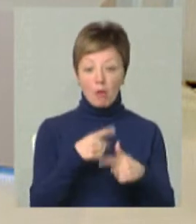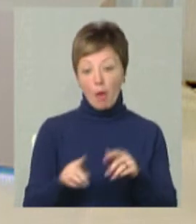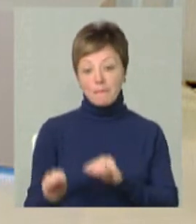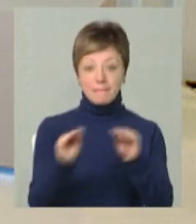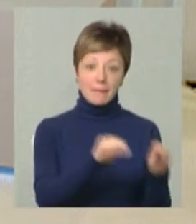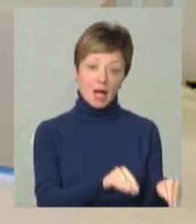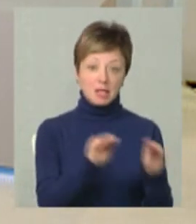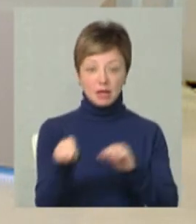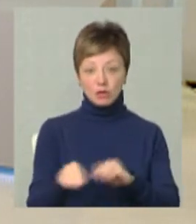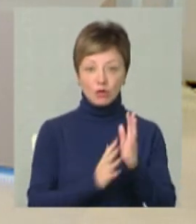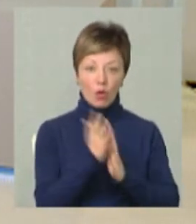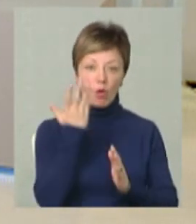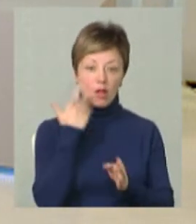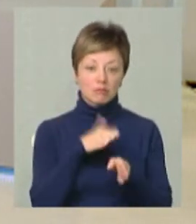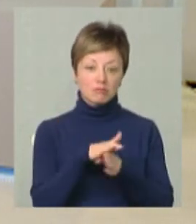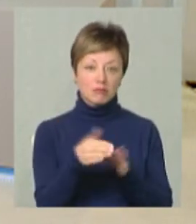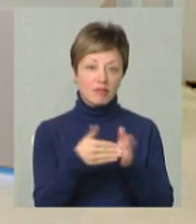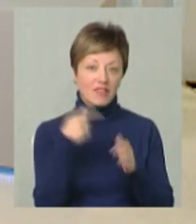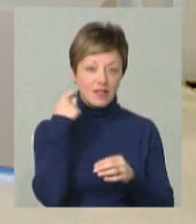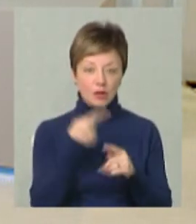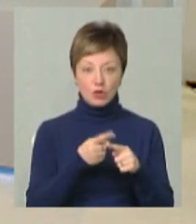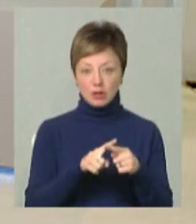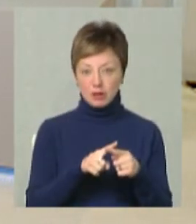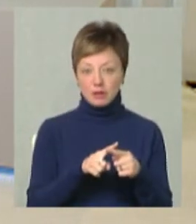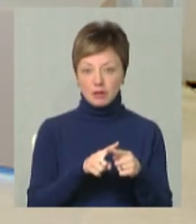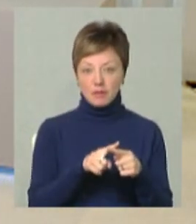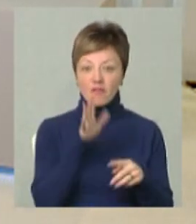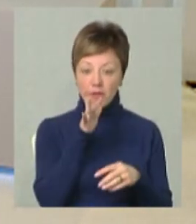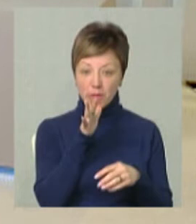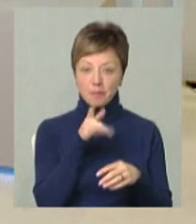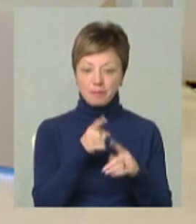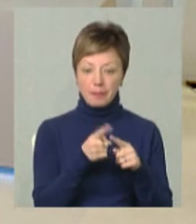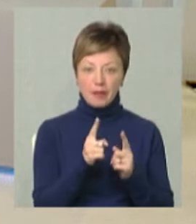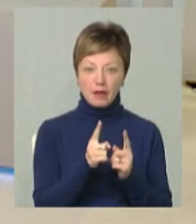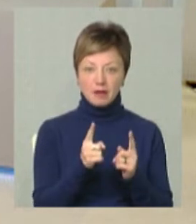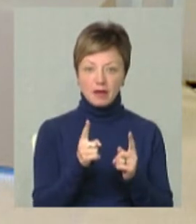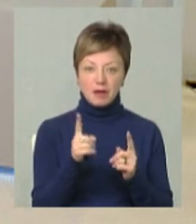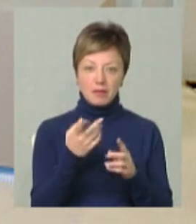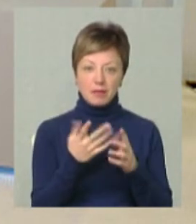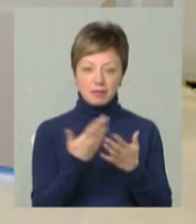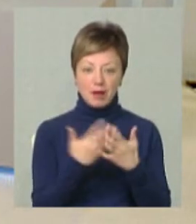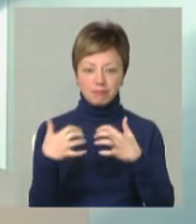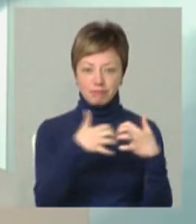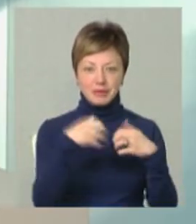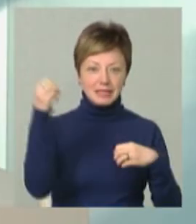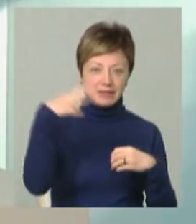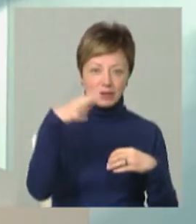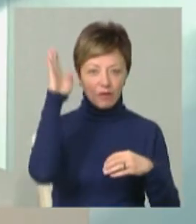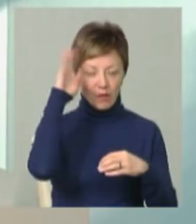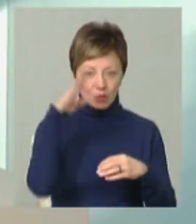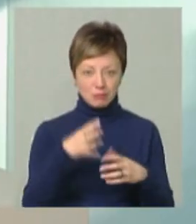пересаджувати рослини, коли вони досягнуть певного віку і певним чином вже конкурують між собою за світло і воду. От ми з